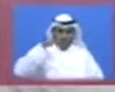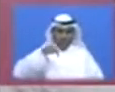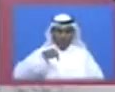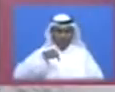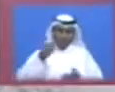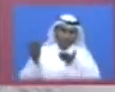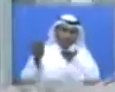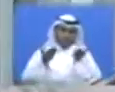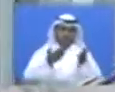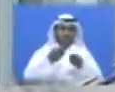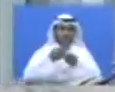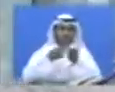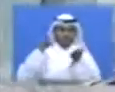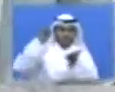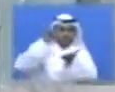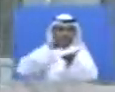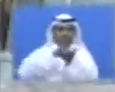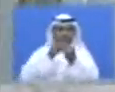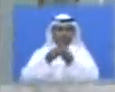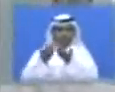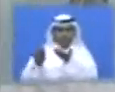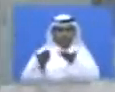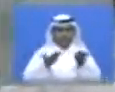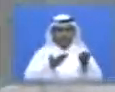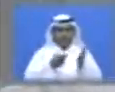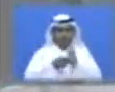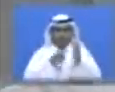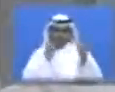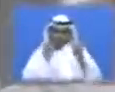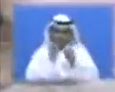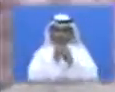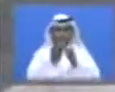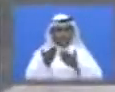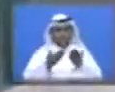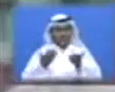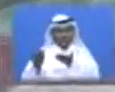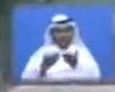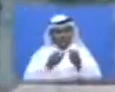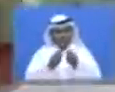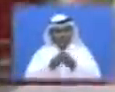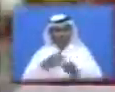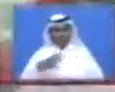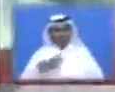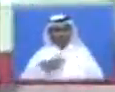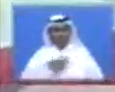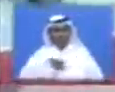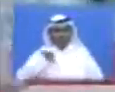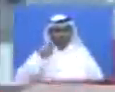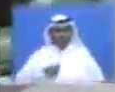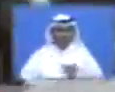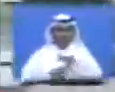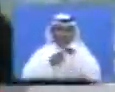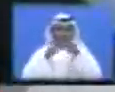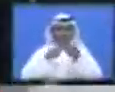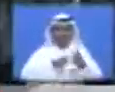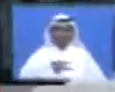زيارة رسمية. وكان في مقدمة مستقبلية الضيف لدى وصوله سمو الشيخ جابر المبارك الحامل الصباح رئيس مجلس الوزراء ومعالي